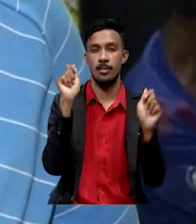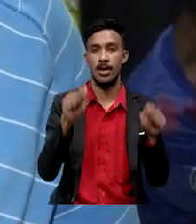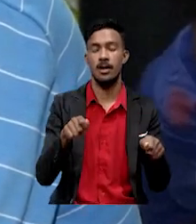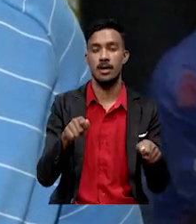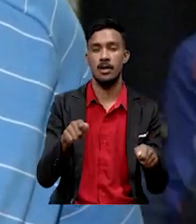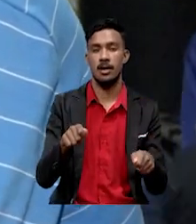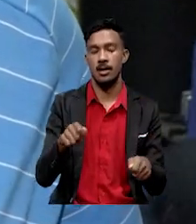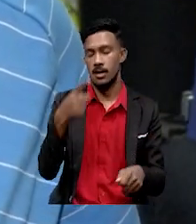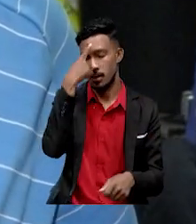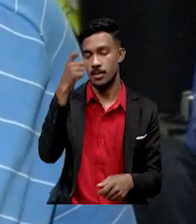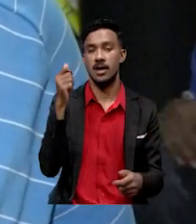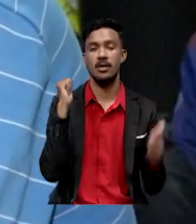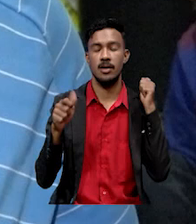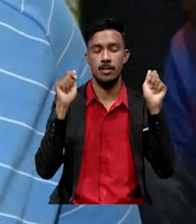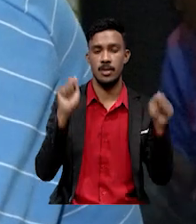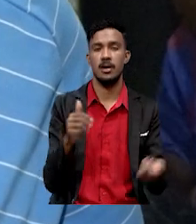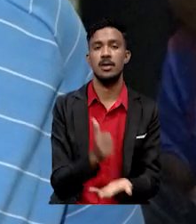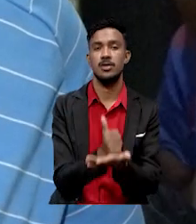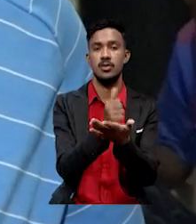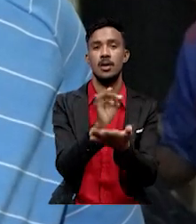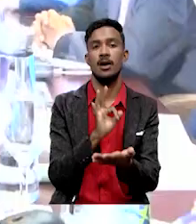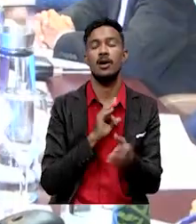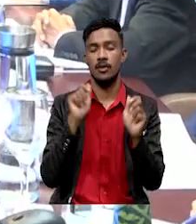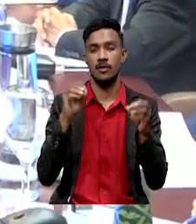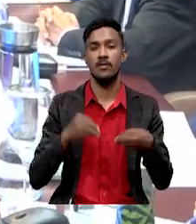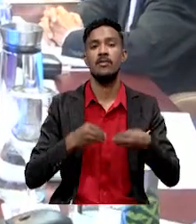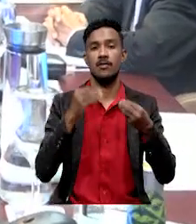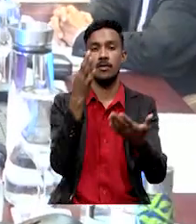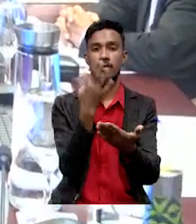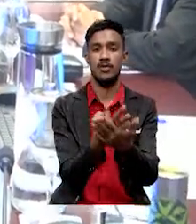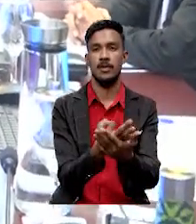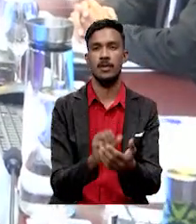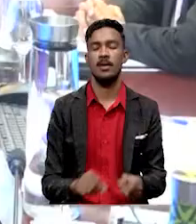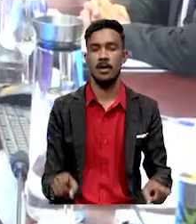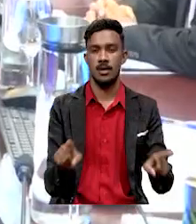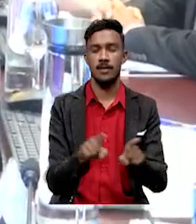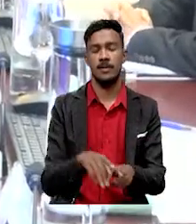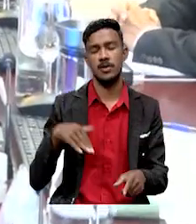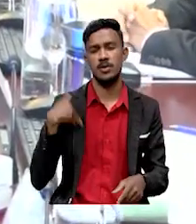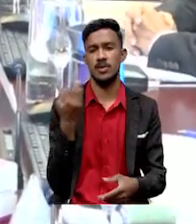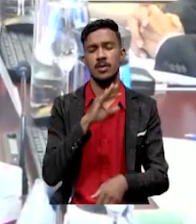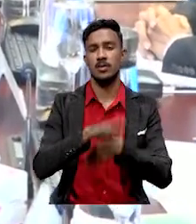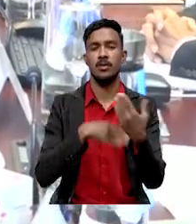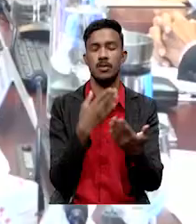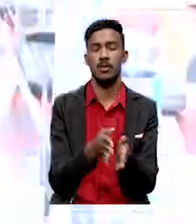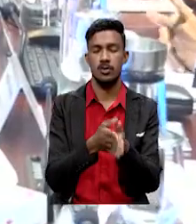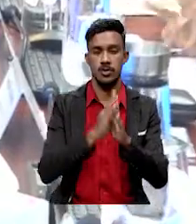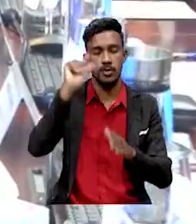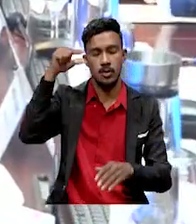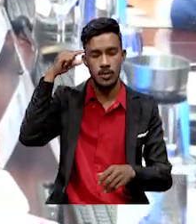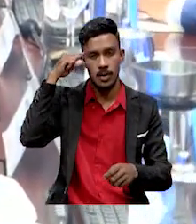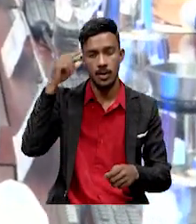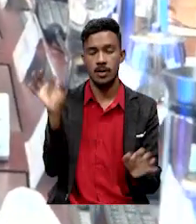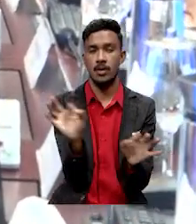tambah aktivitas ini dan maka bela azura hau fosa. Alai dan zoven hirak nemos husu ba governo atu hadia